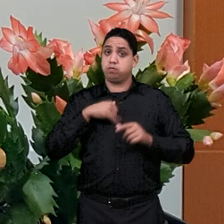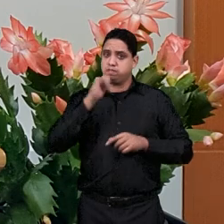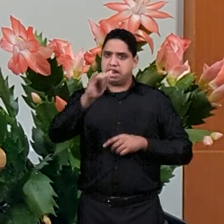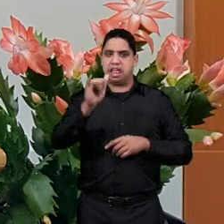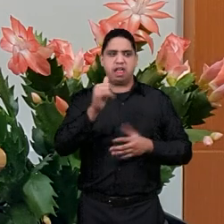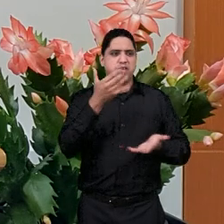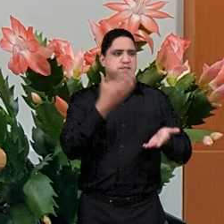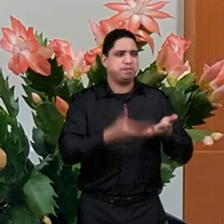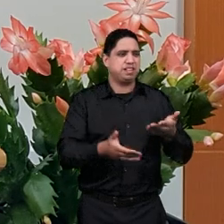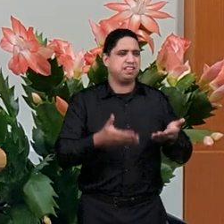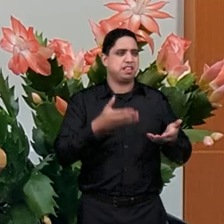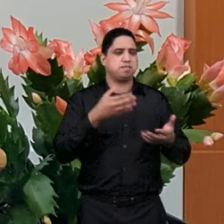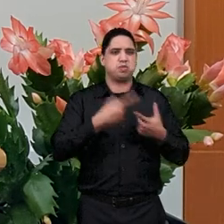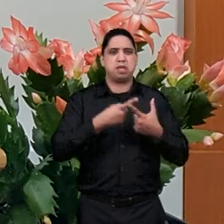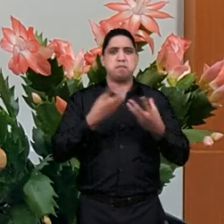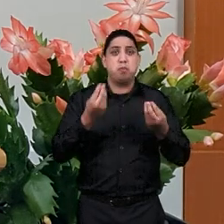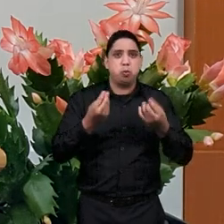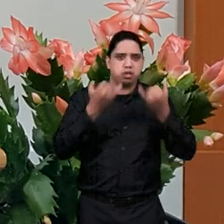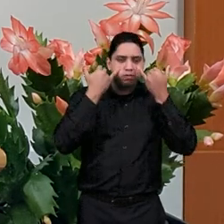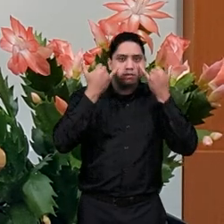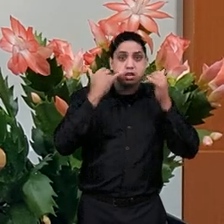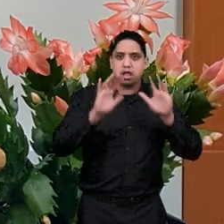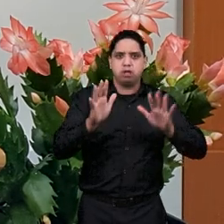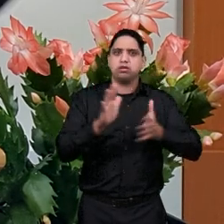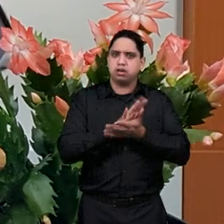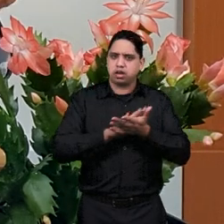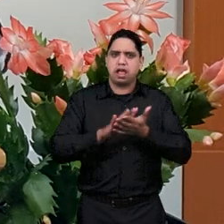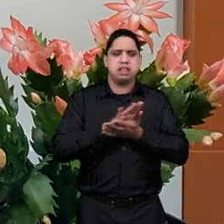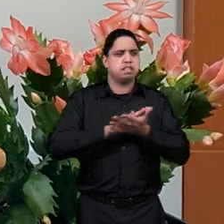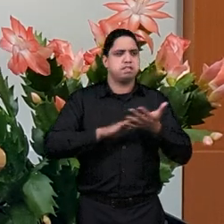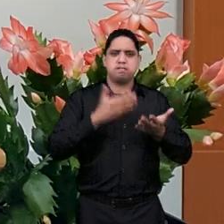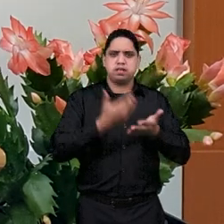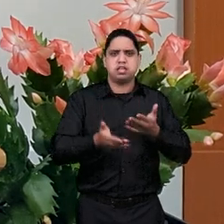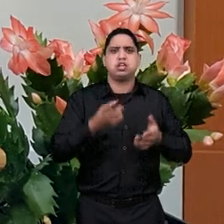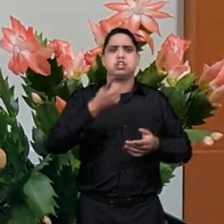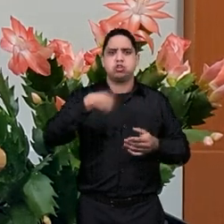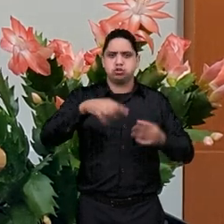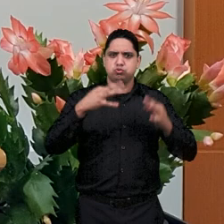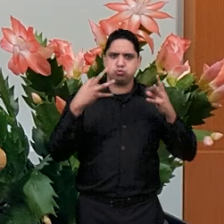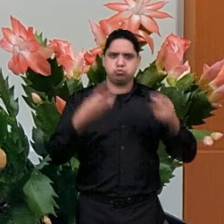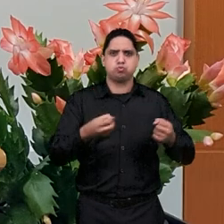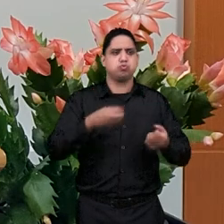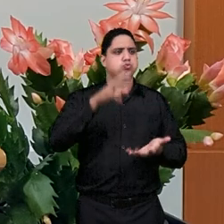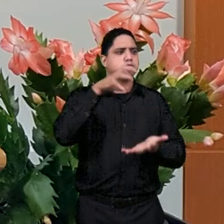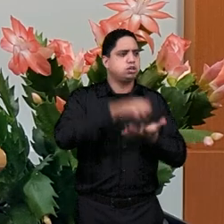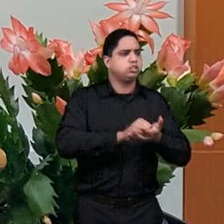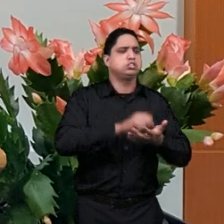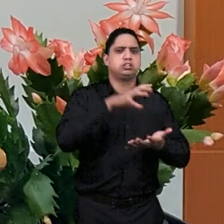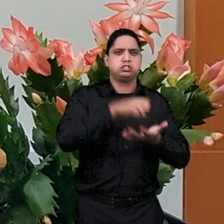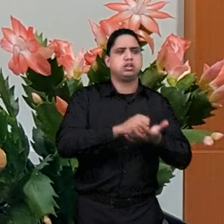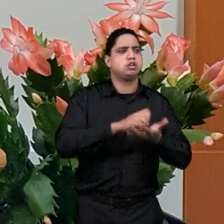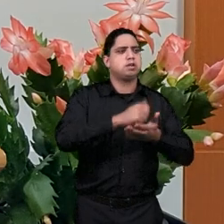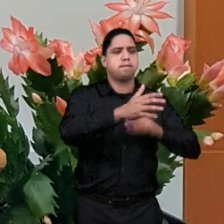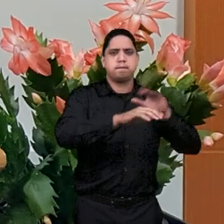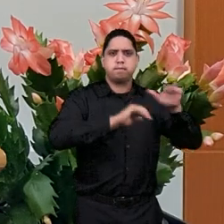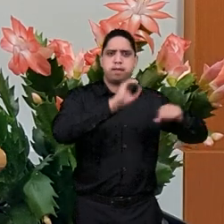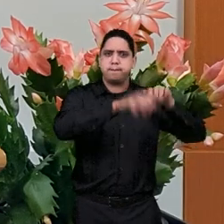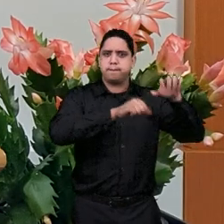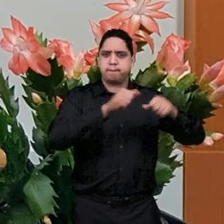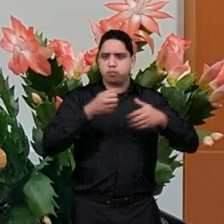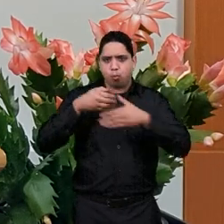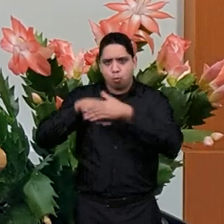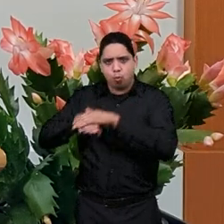et pour laisser enregistrer cela pour ceux qui vont rester. L'Église un jour va partir, mais elle va laisser